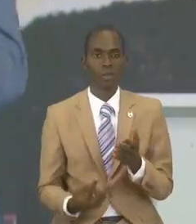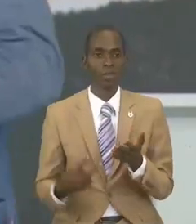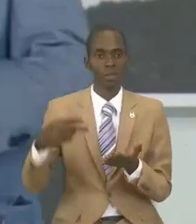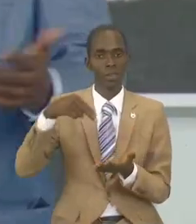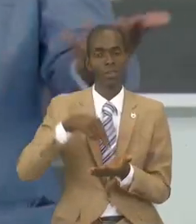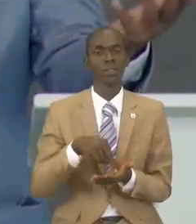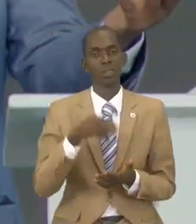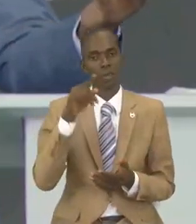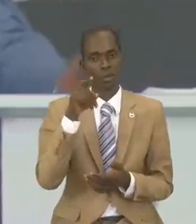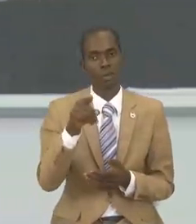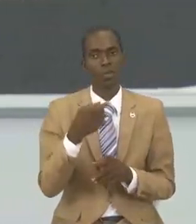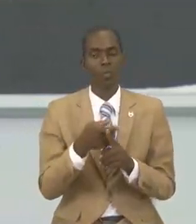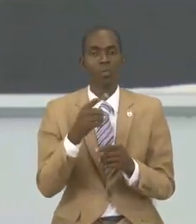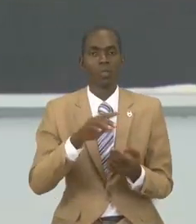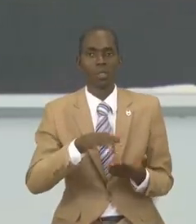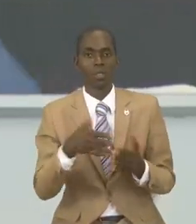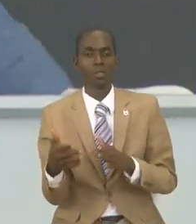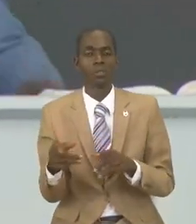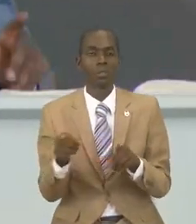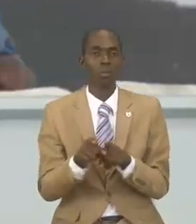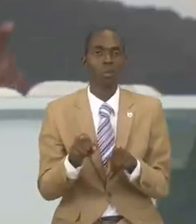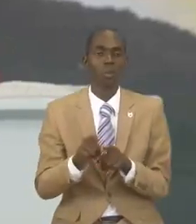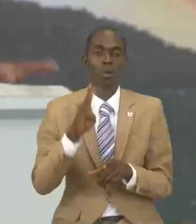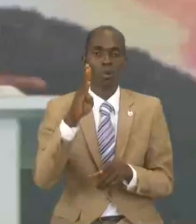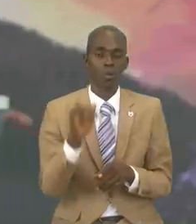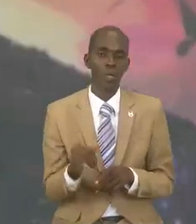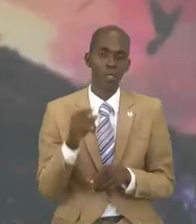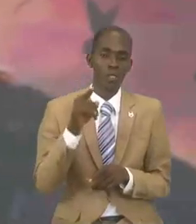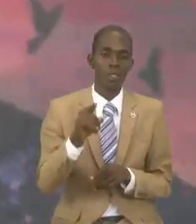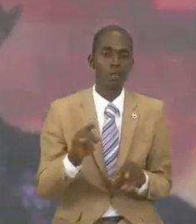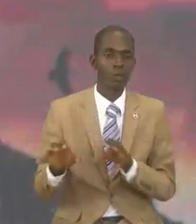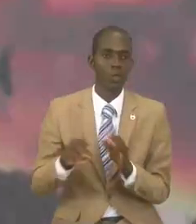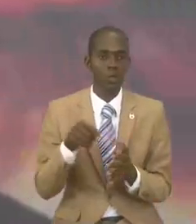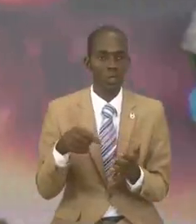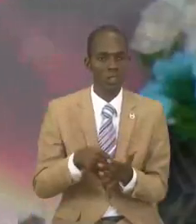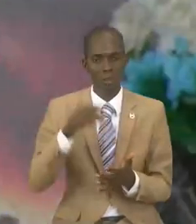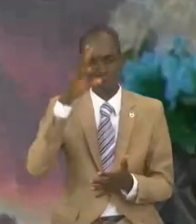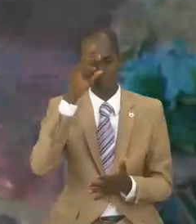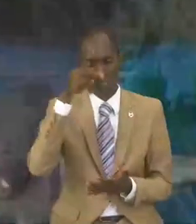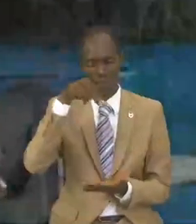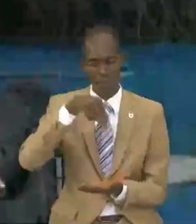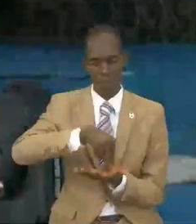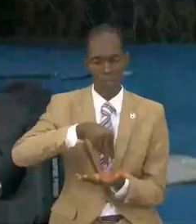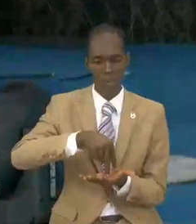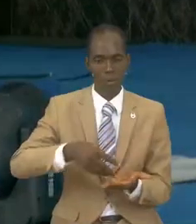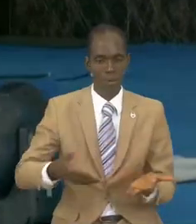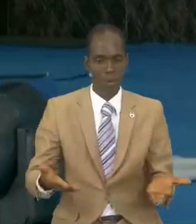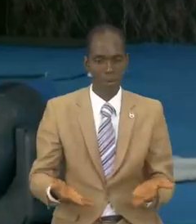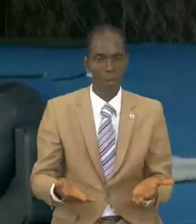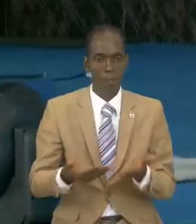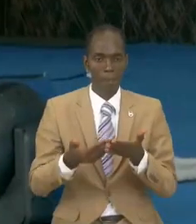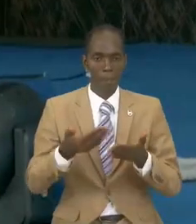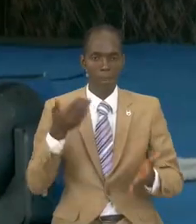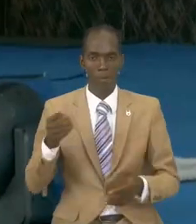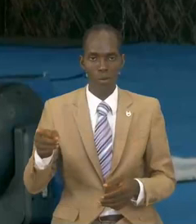que vous avez crucifié et que Dieu a ressuscité des morts. C'est par lui que cet homme se présente en pleine santé devant